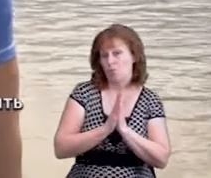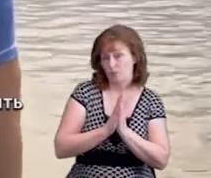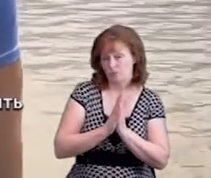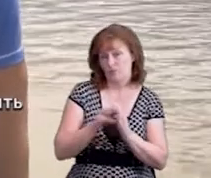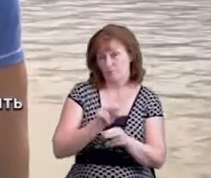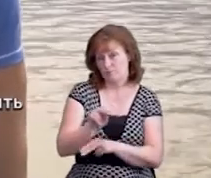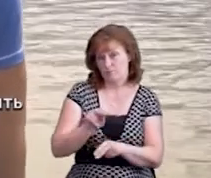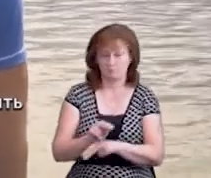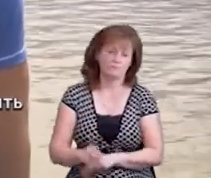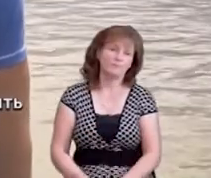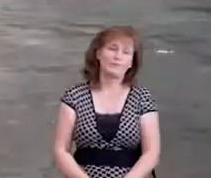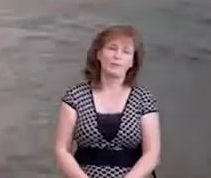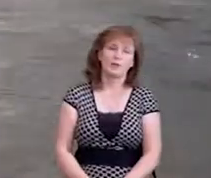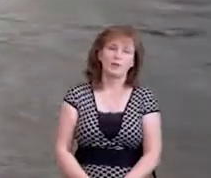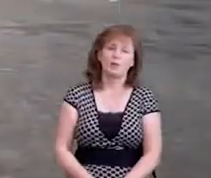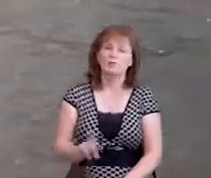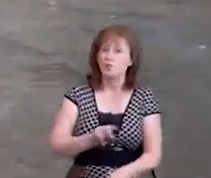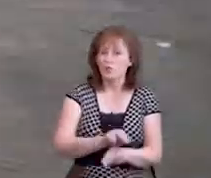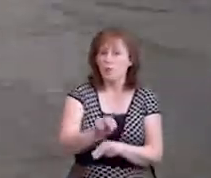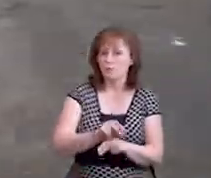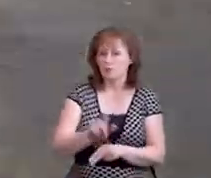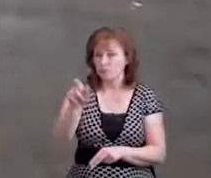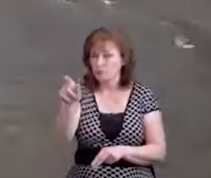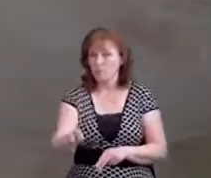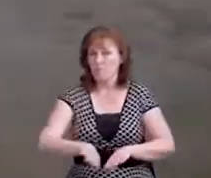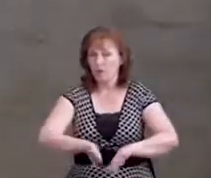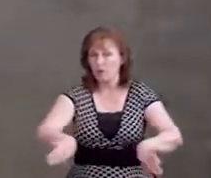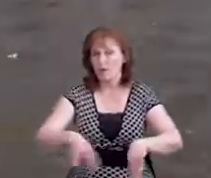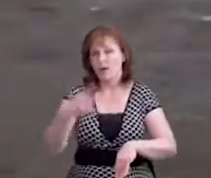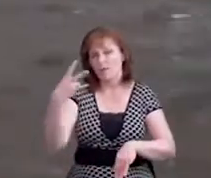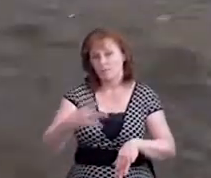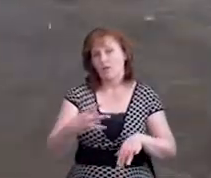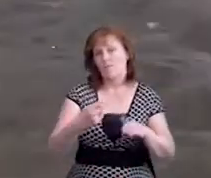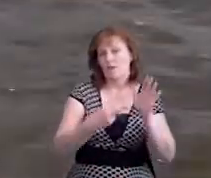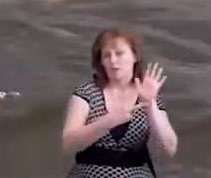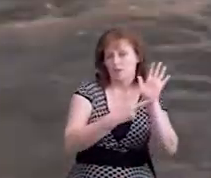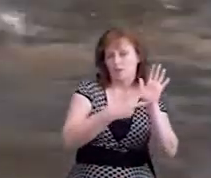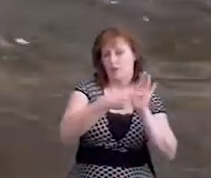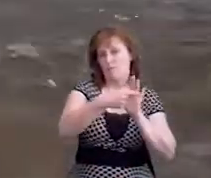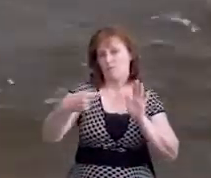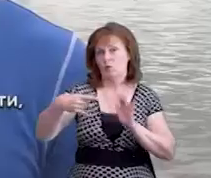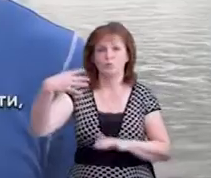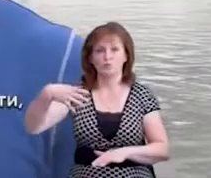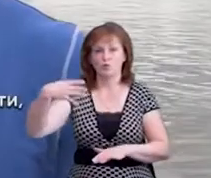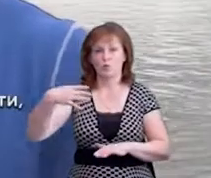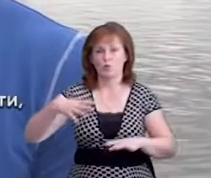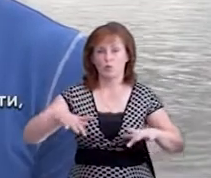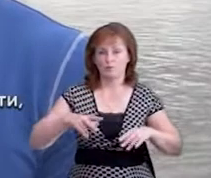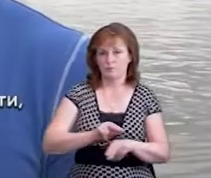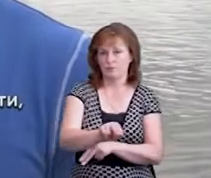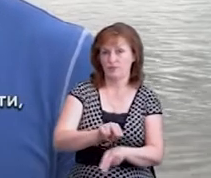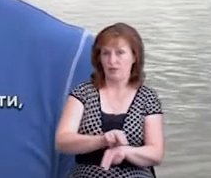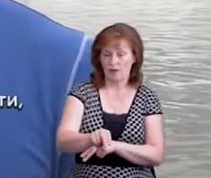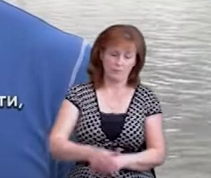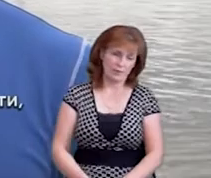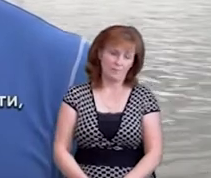так, експеримент такий небольшой. Аби навчити людину плавати, треба від 8 до 40 занять, каже Дмитро. Та чоловік за 40 плюс,